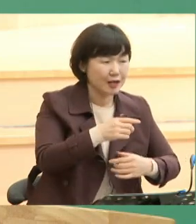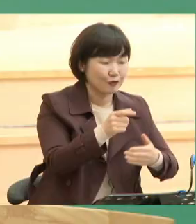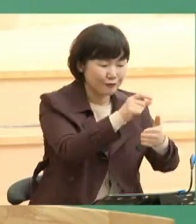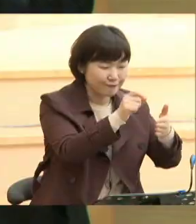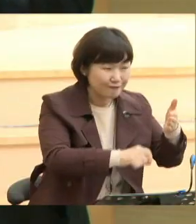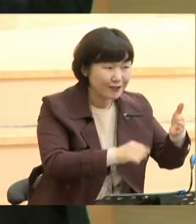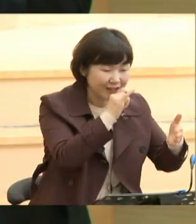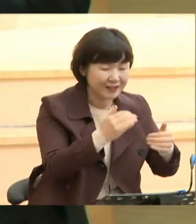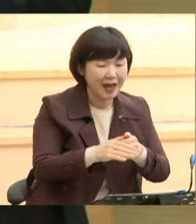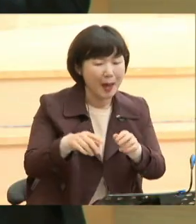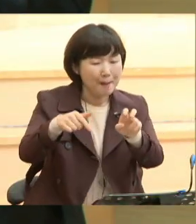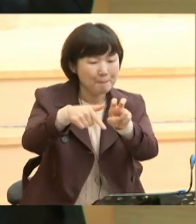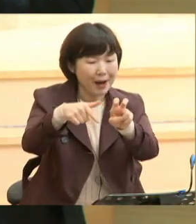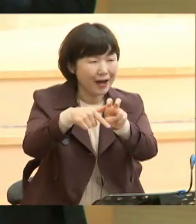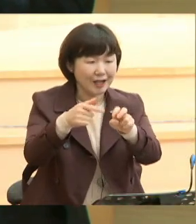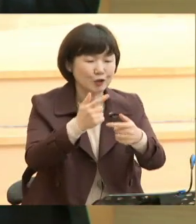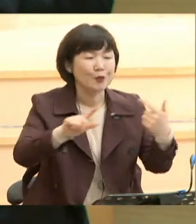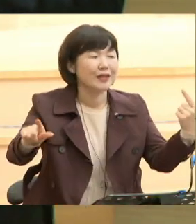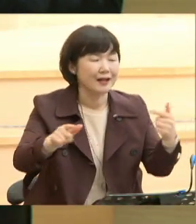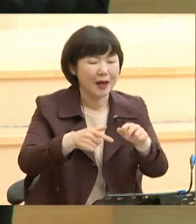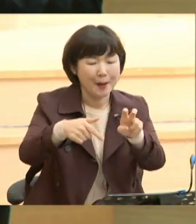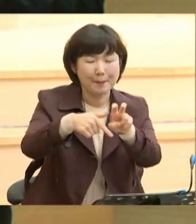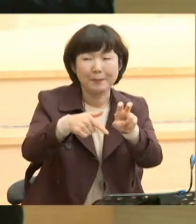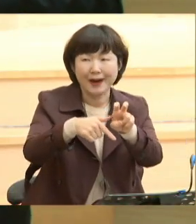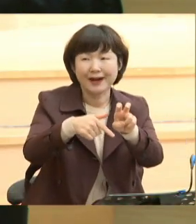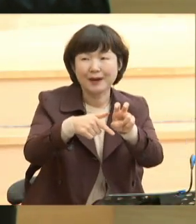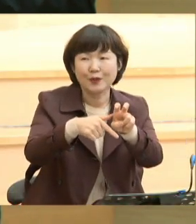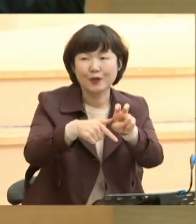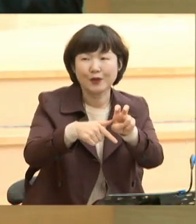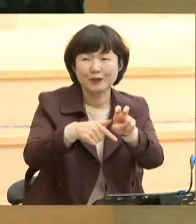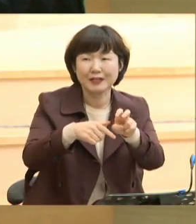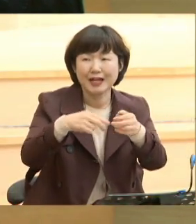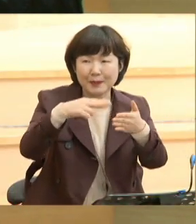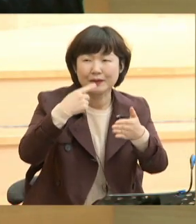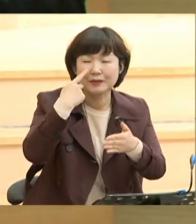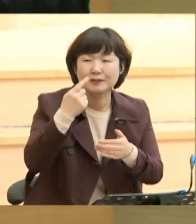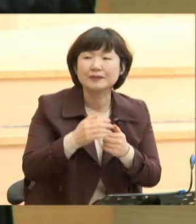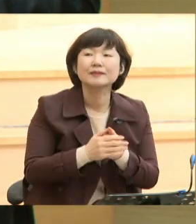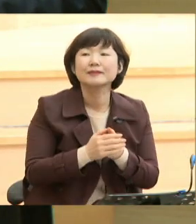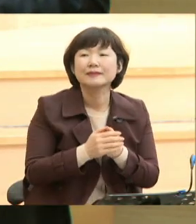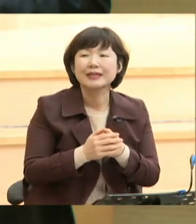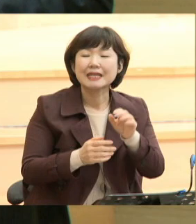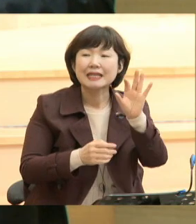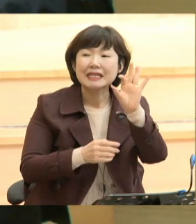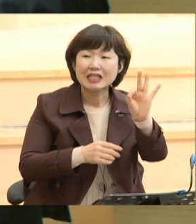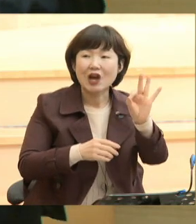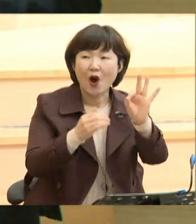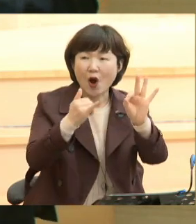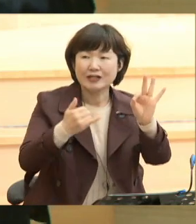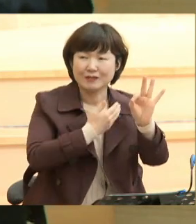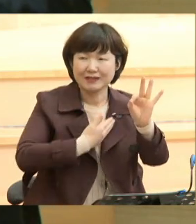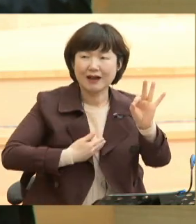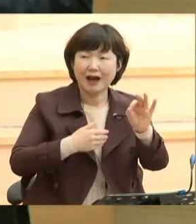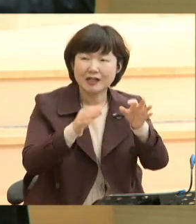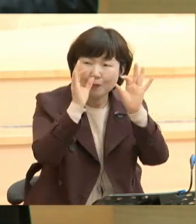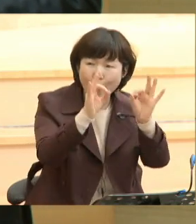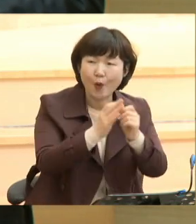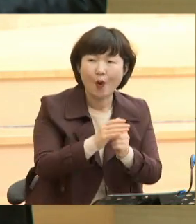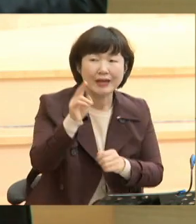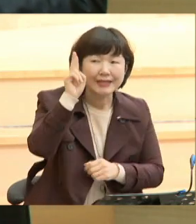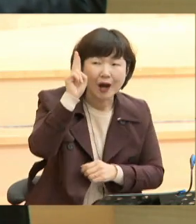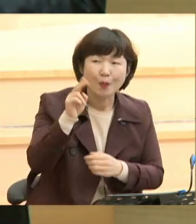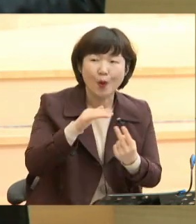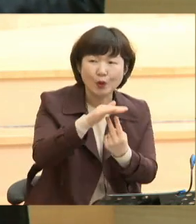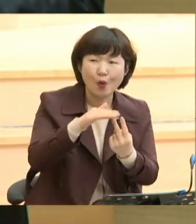보기에는 그 정도가 아니에요 마가복음 버전을 읽어볼까 막아 본 보던 으로 한 번 더 있습니다 치자 열 제자가 듣고 영어 봐요 원에